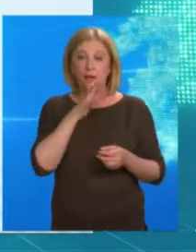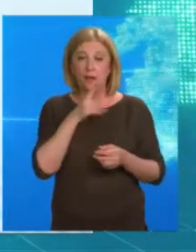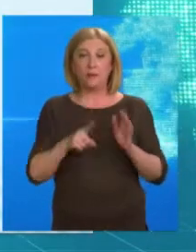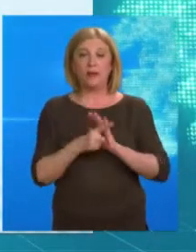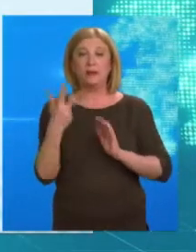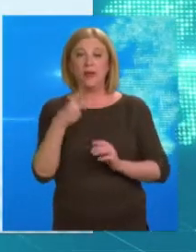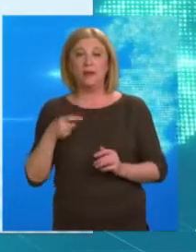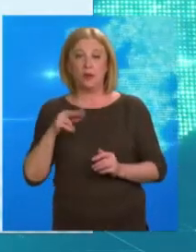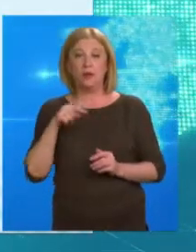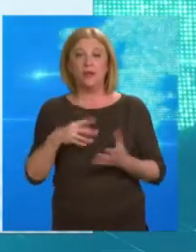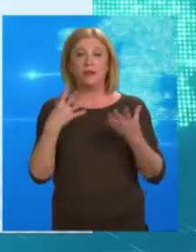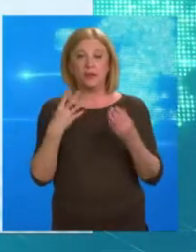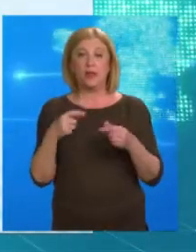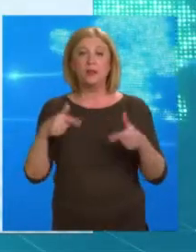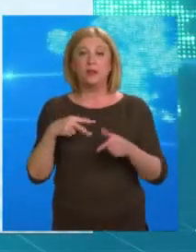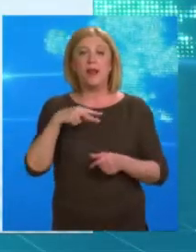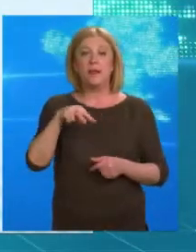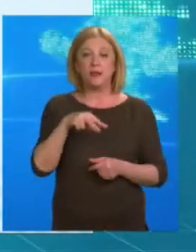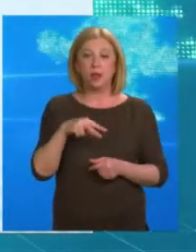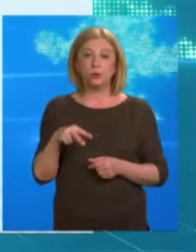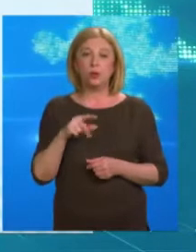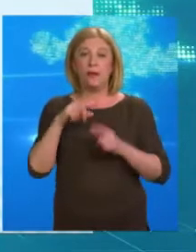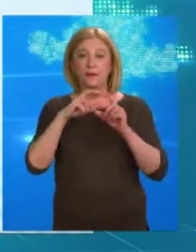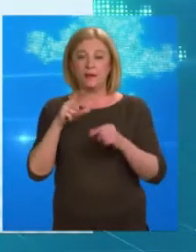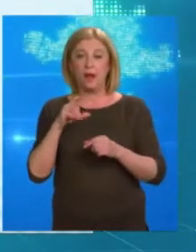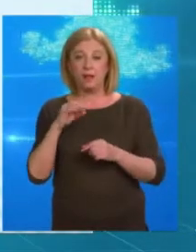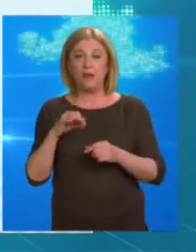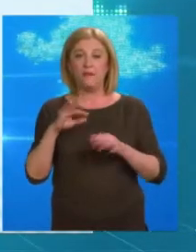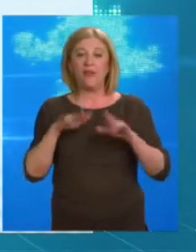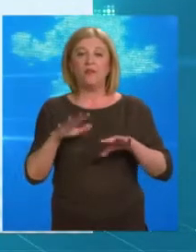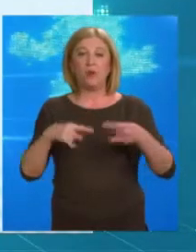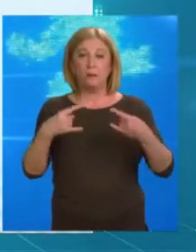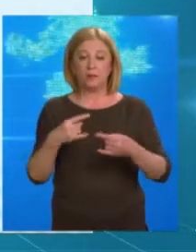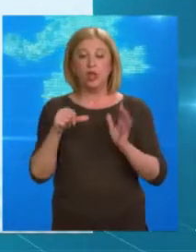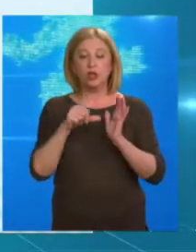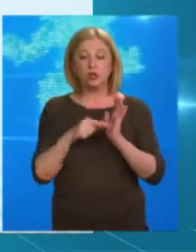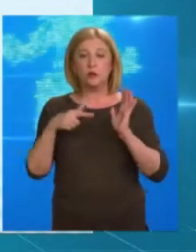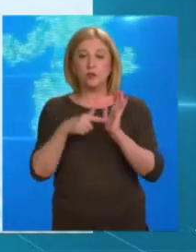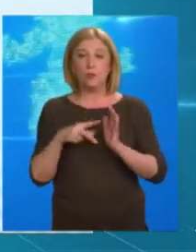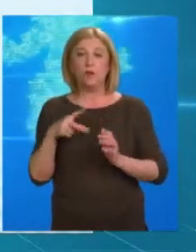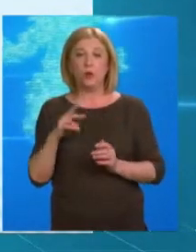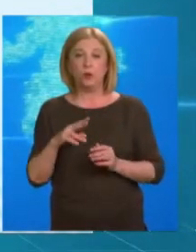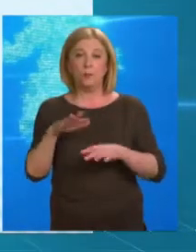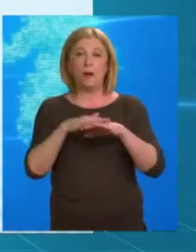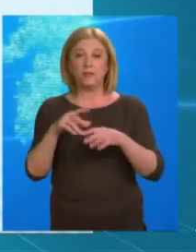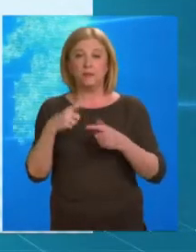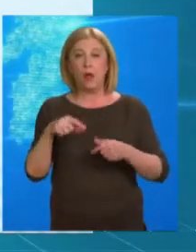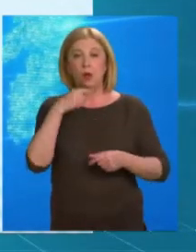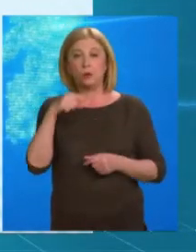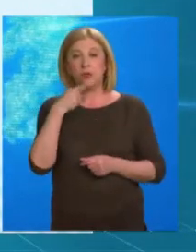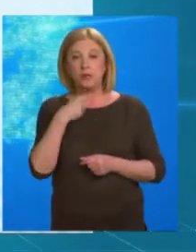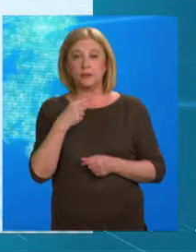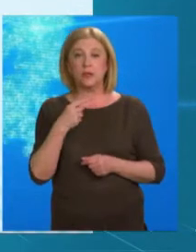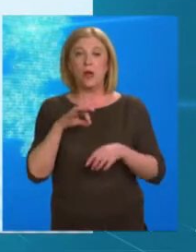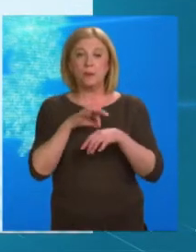июля. В этот день пройдут экзамены по литературе, географии и информатике. 6 и 7 июля будет самый массовый экзамен по русскому языку.